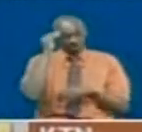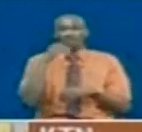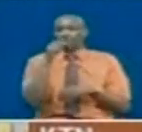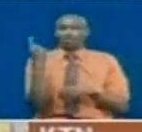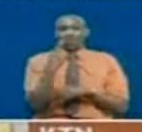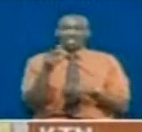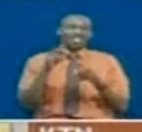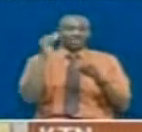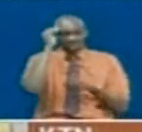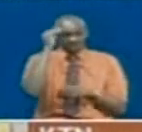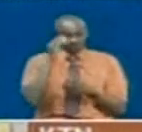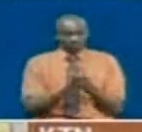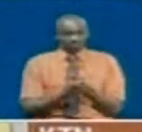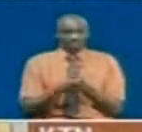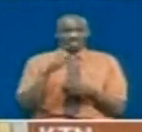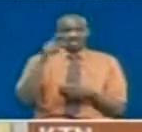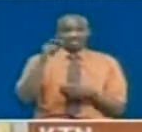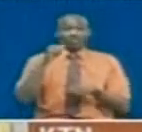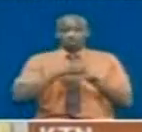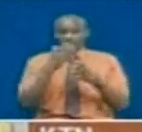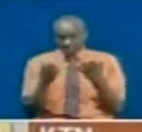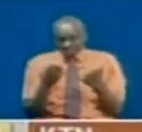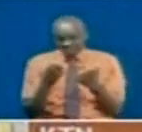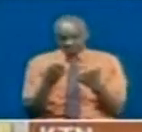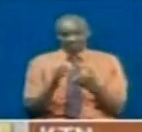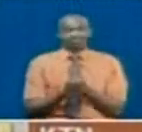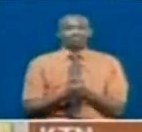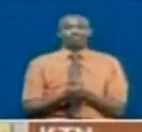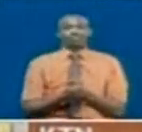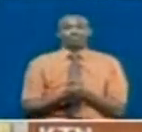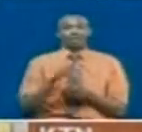John Juma, KTN, katika shule ya Shimo la Tewa, Mombasa.